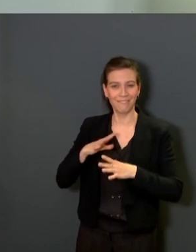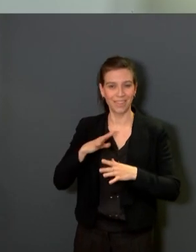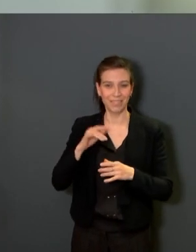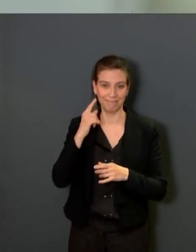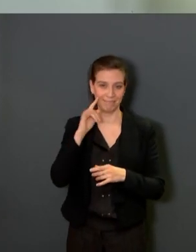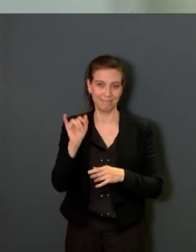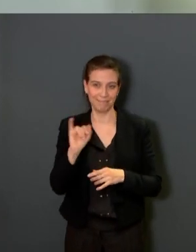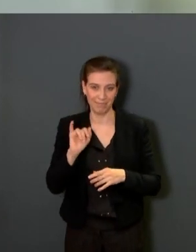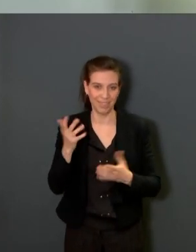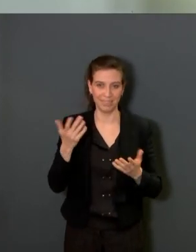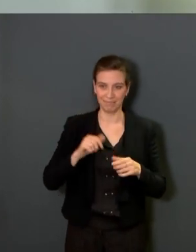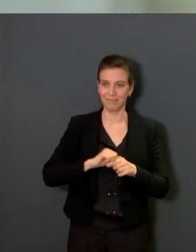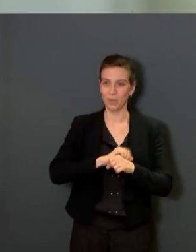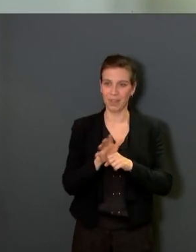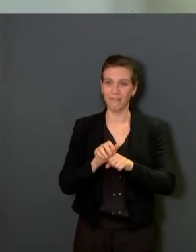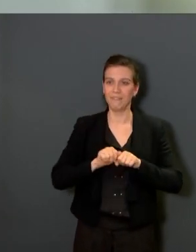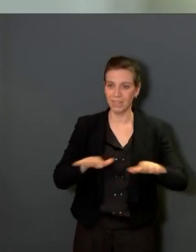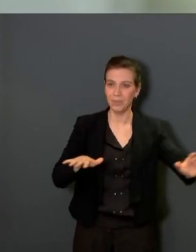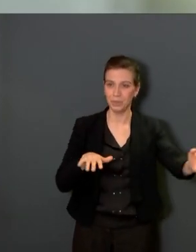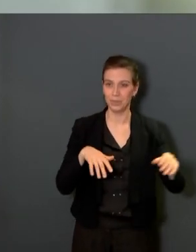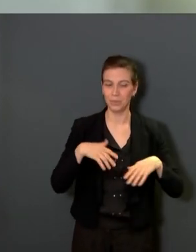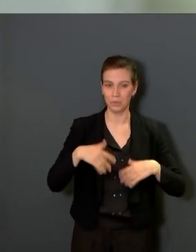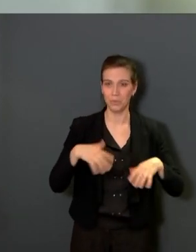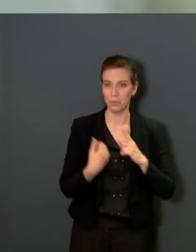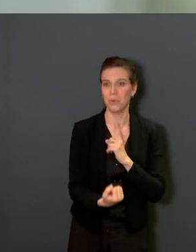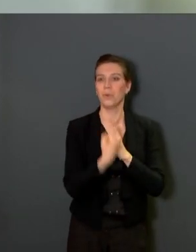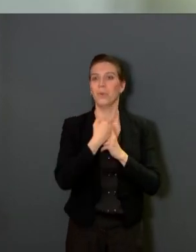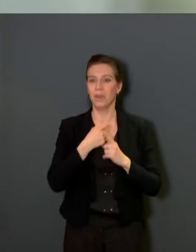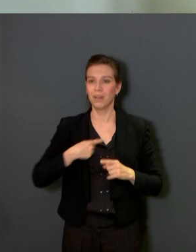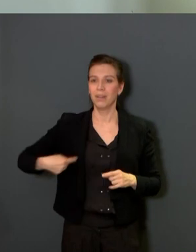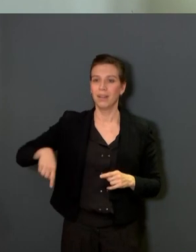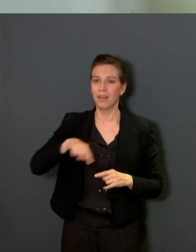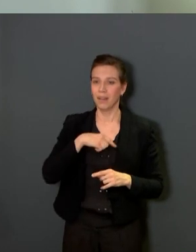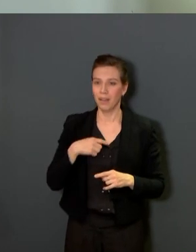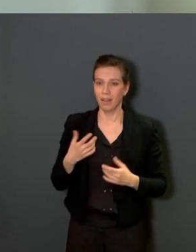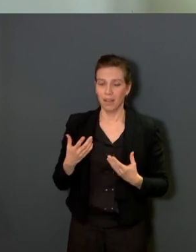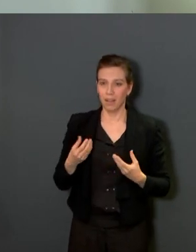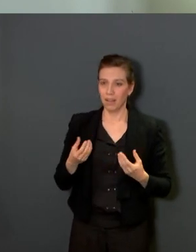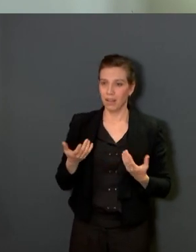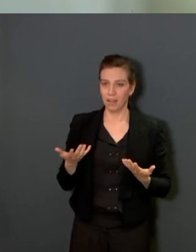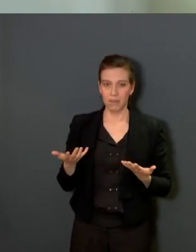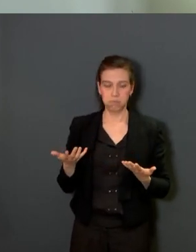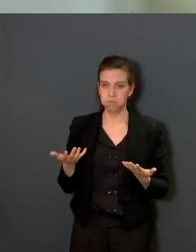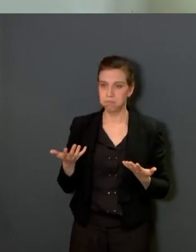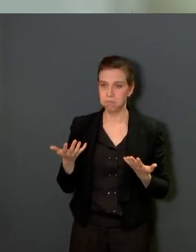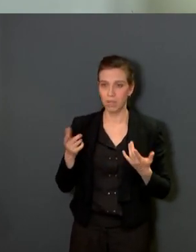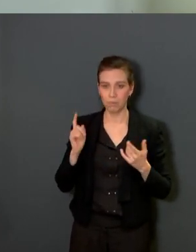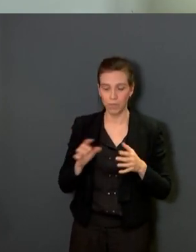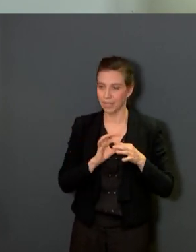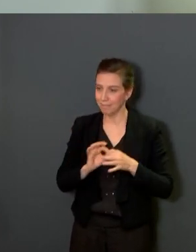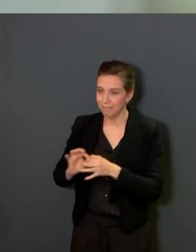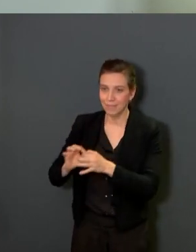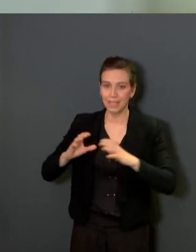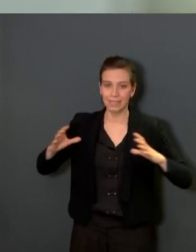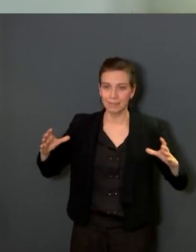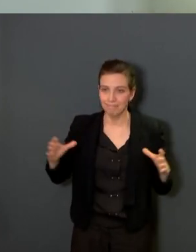ons uithoudingsvermogen en het test onze eenheid. Maar gelukkig zijn we hier vandaag eensgezind om samen goed na te